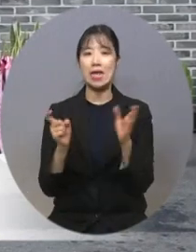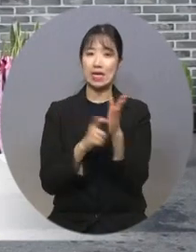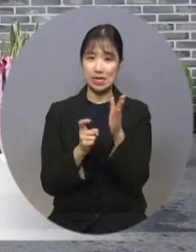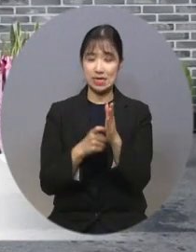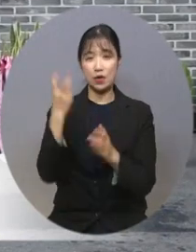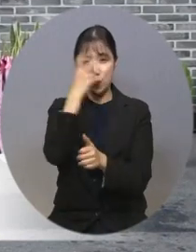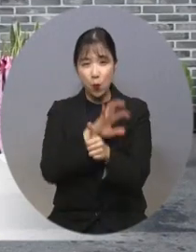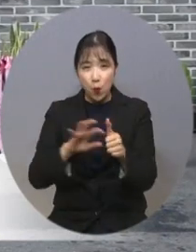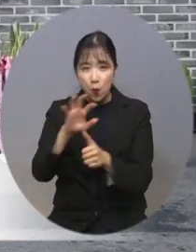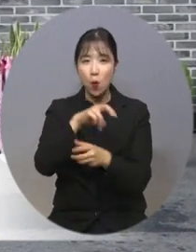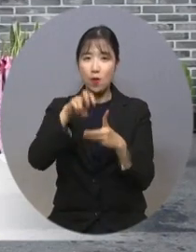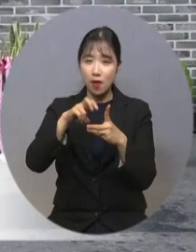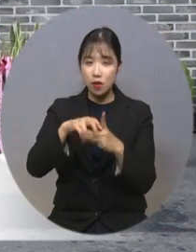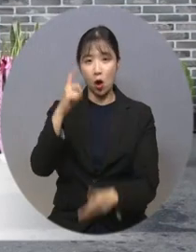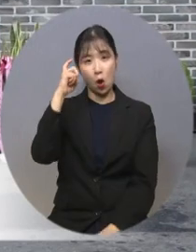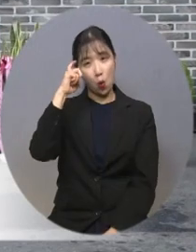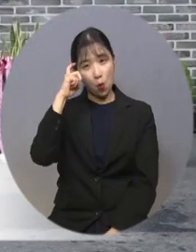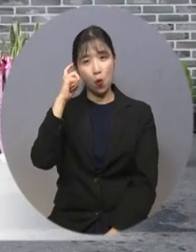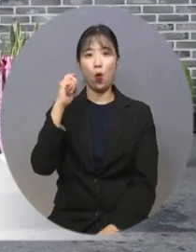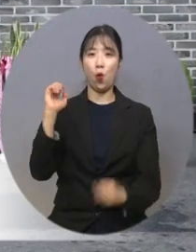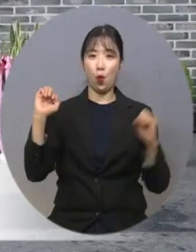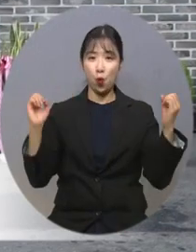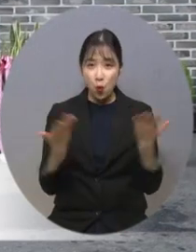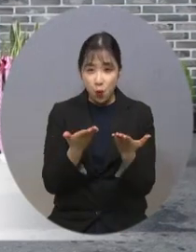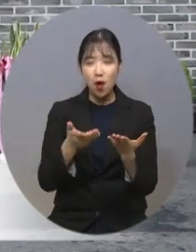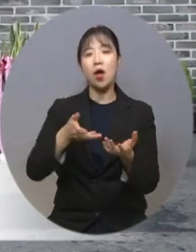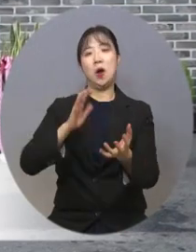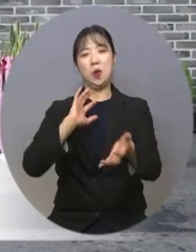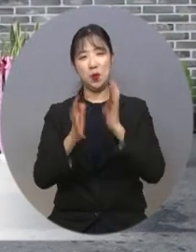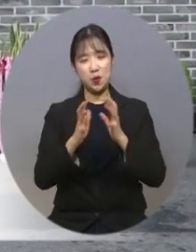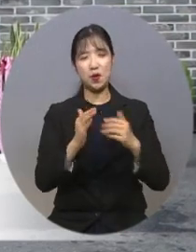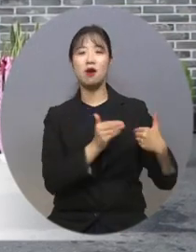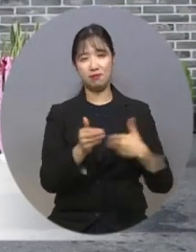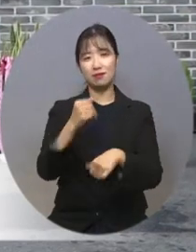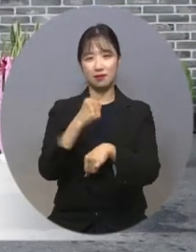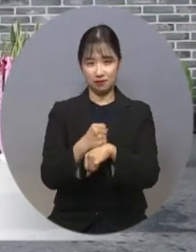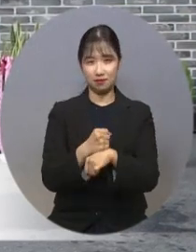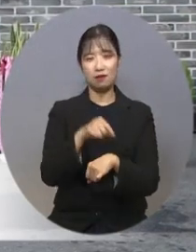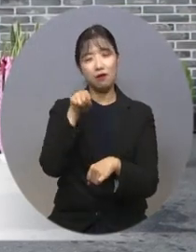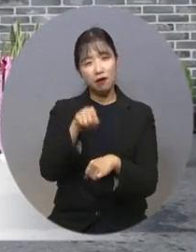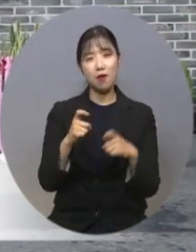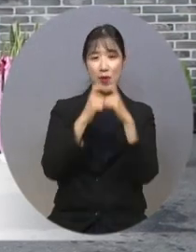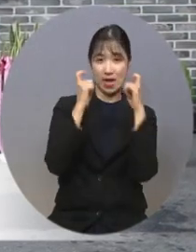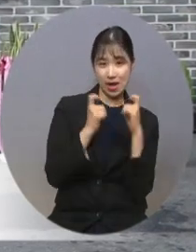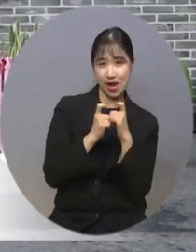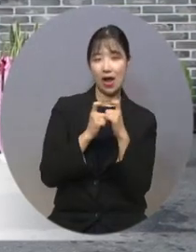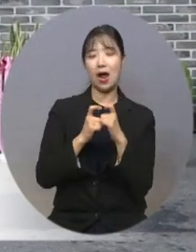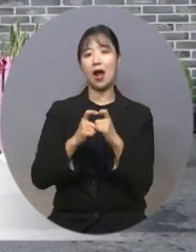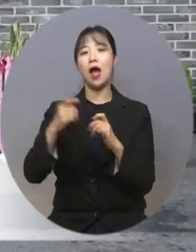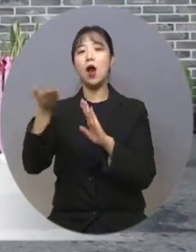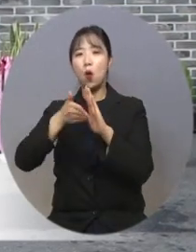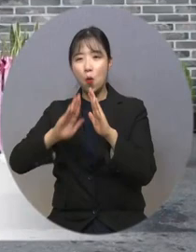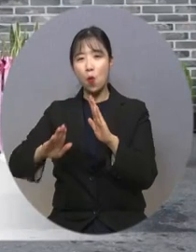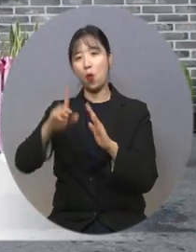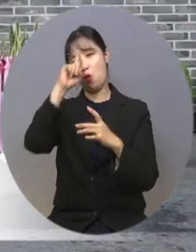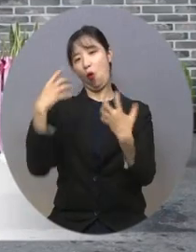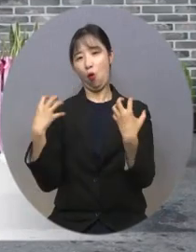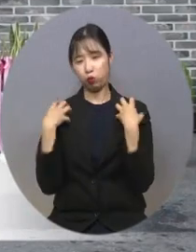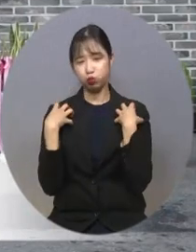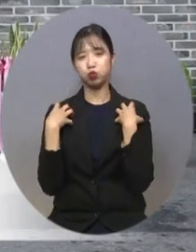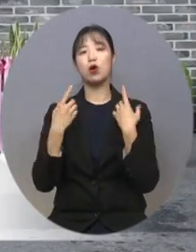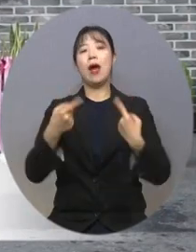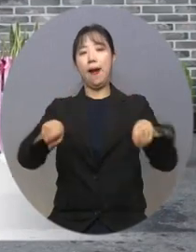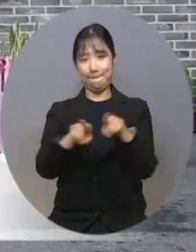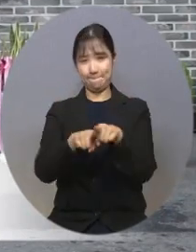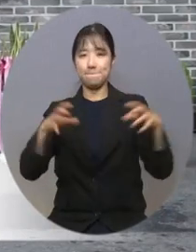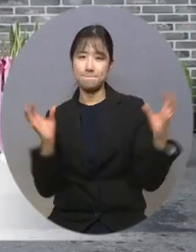긴급돌봄센터가 여기에 와서 이렇게 진행되었습니다. 그래서 이 사항은 민간과 공공이 협치로 이루어지는